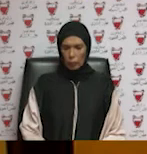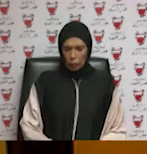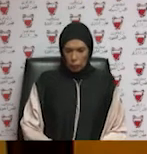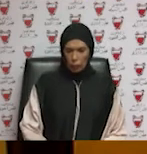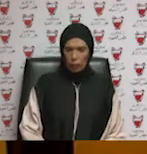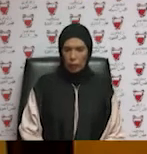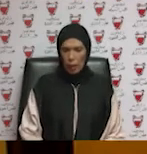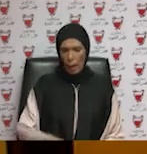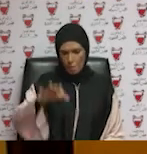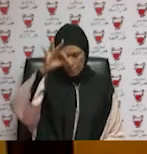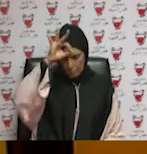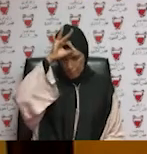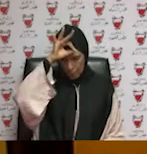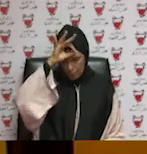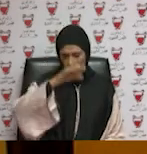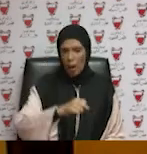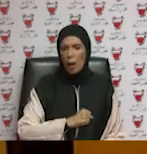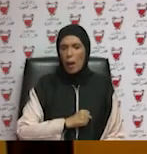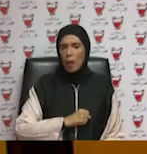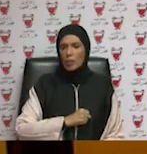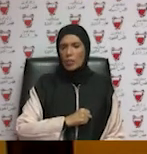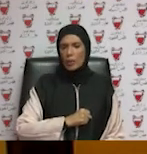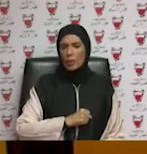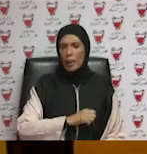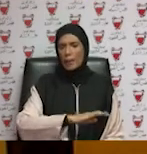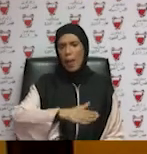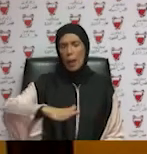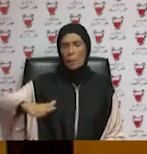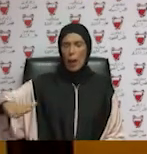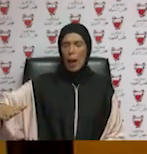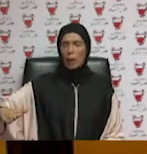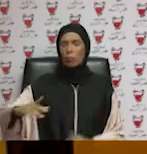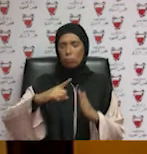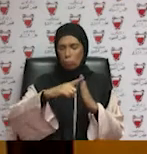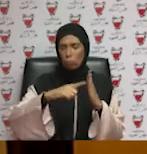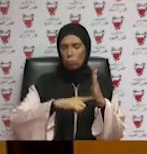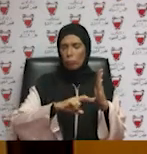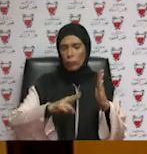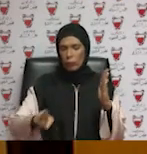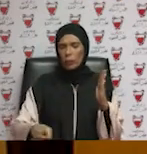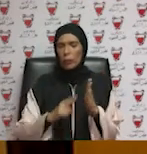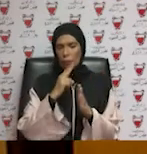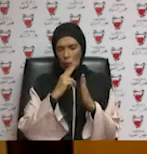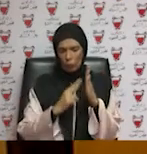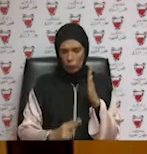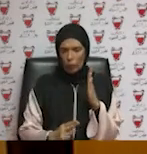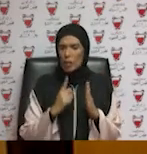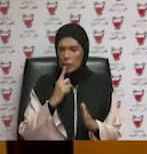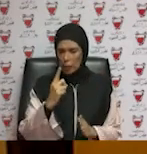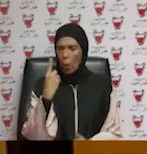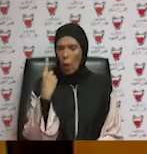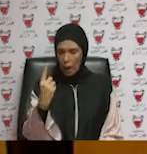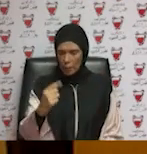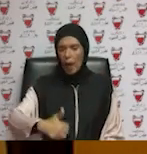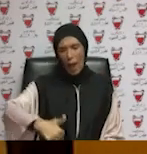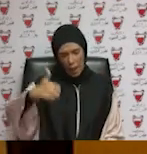خفر السواحل. فالقوانين اللي عندهم أيضا تنص على أنها سنة واحدة، وأن